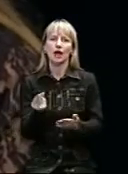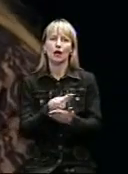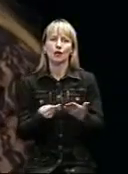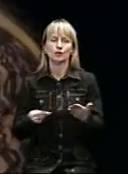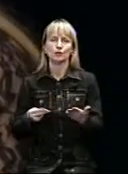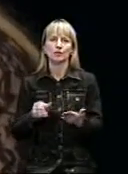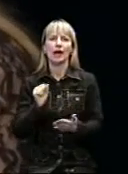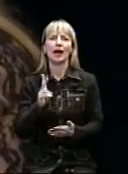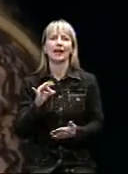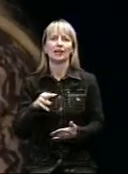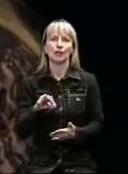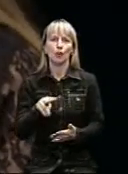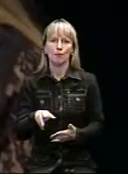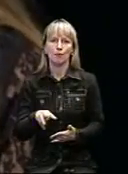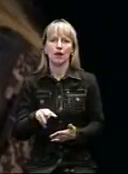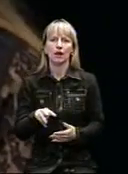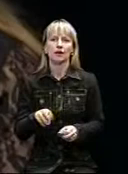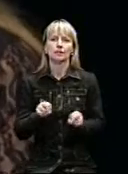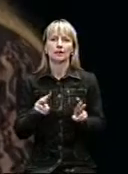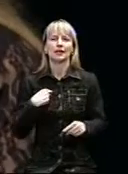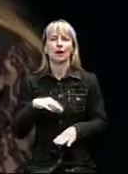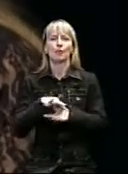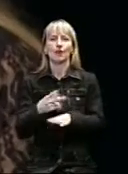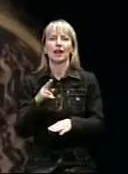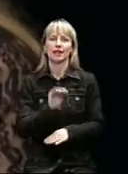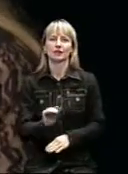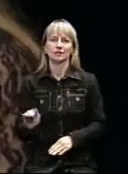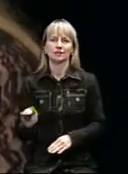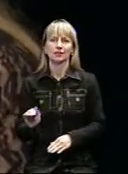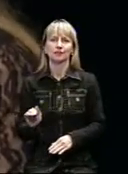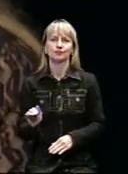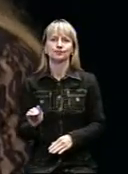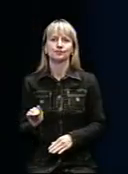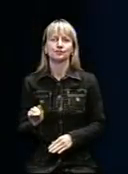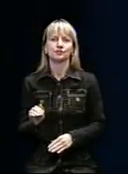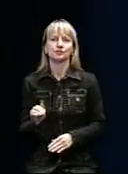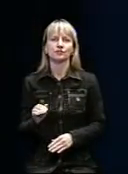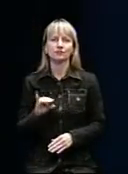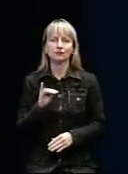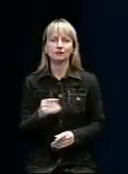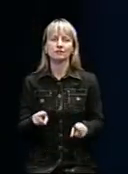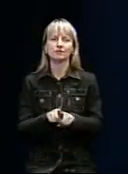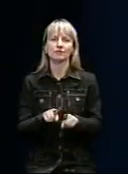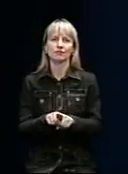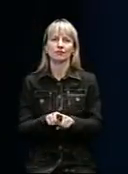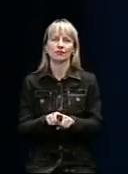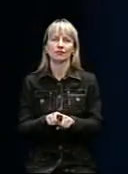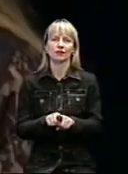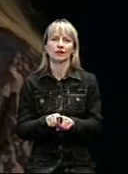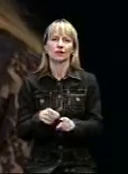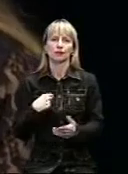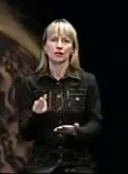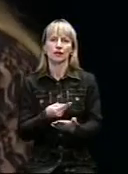гальки морської. Я спеціально з моря її приводжу. Так, я не закуповую ніде. І також розписували